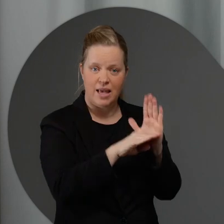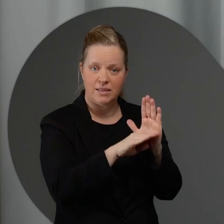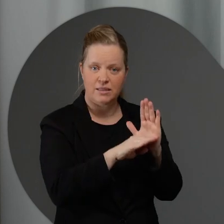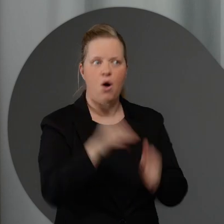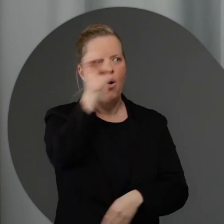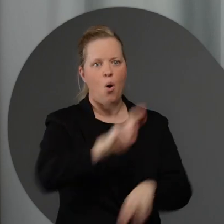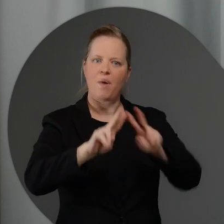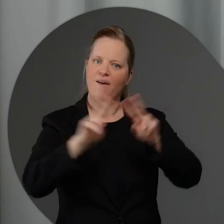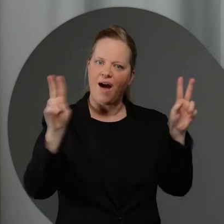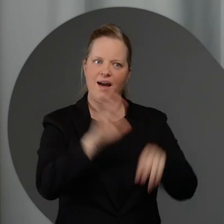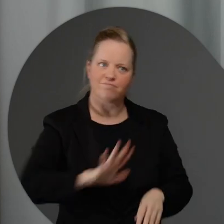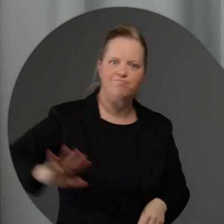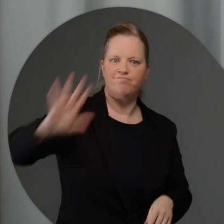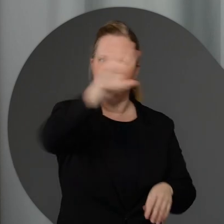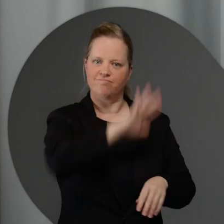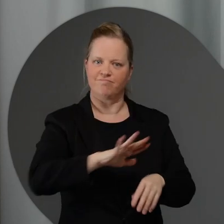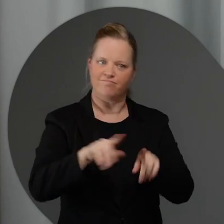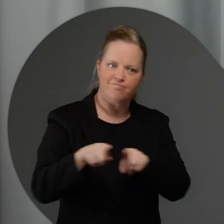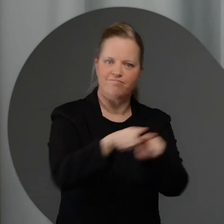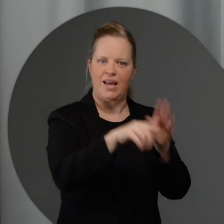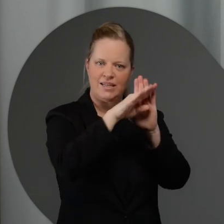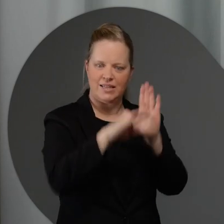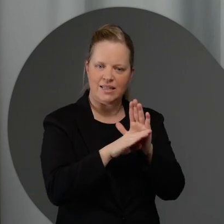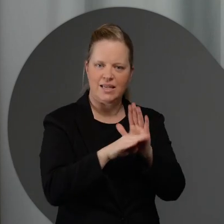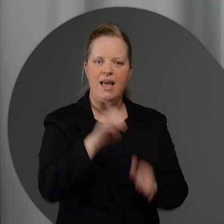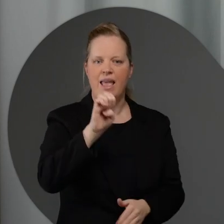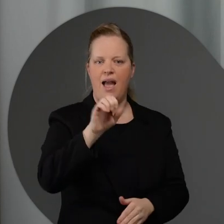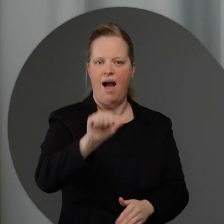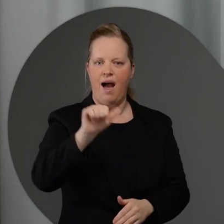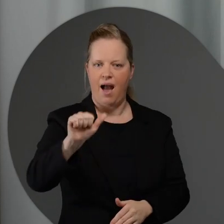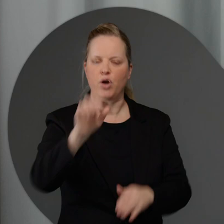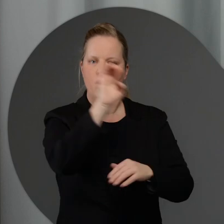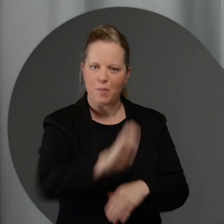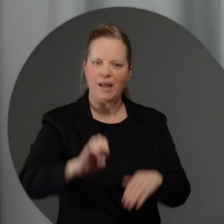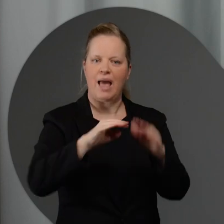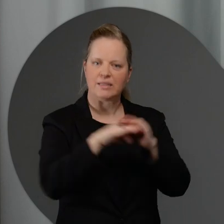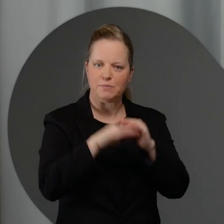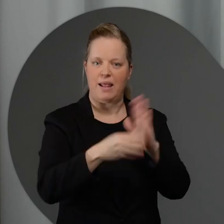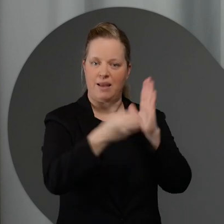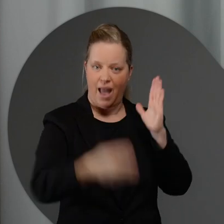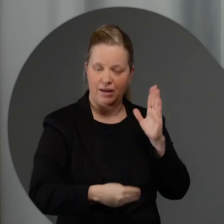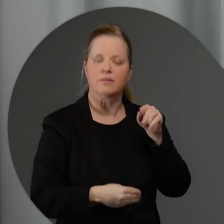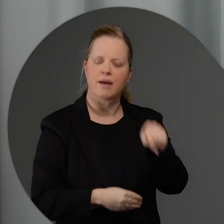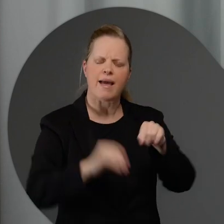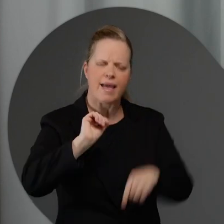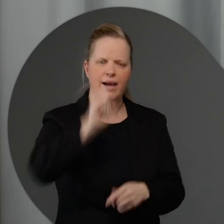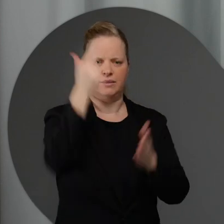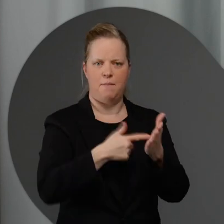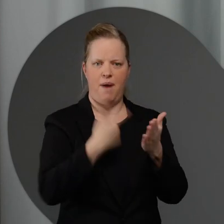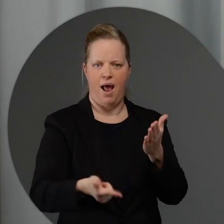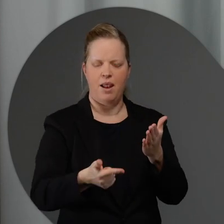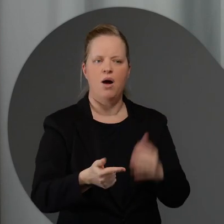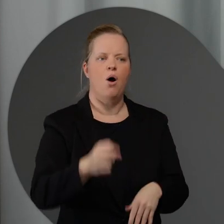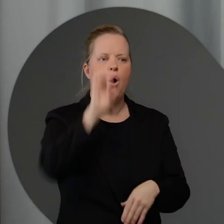Barrierefreiheitsgesetz, das ja ein europaweites Gesetz ist, in Europa nennt man es European Accessibility Act, ist erstens das erste Mal